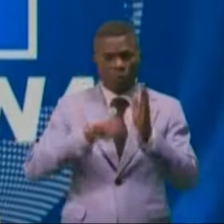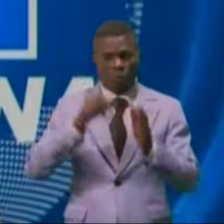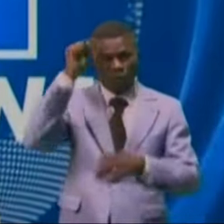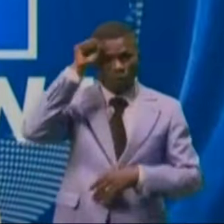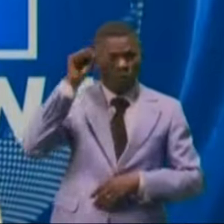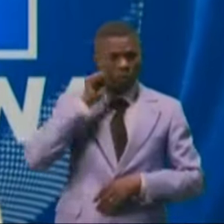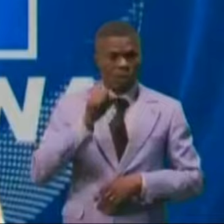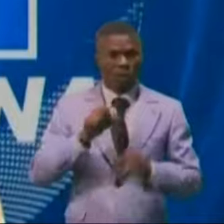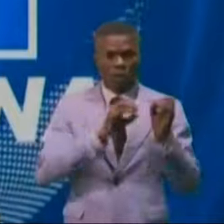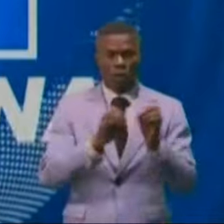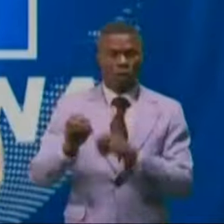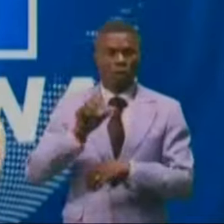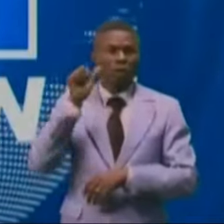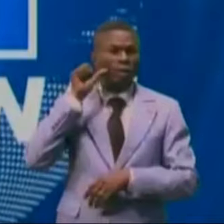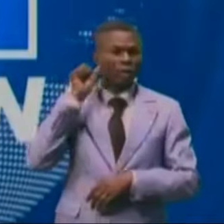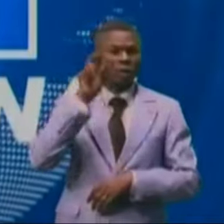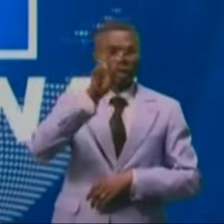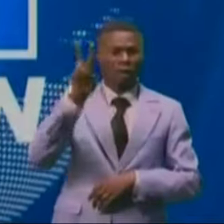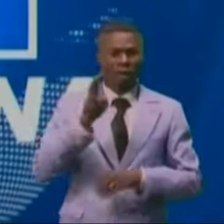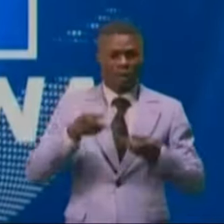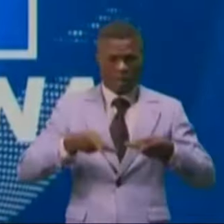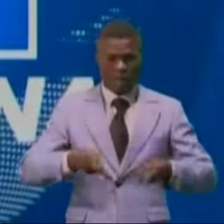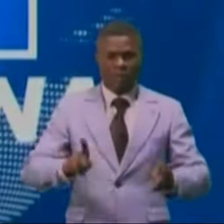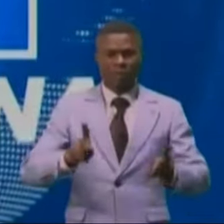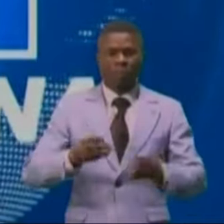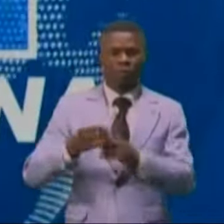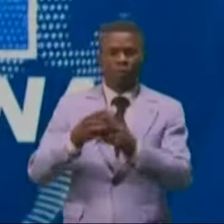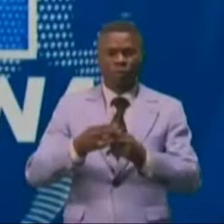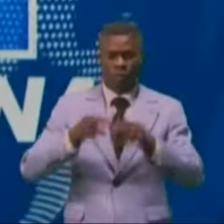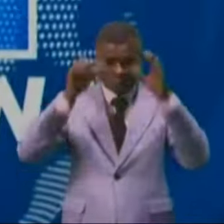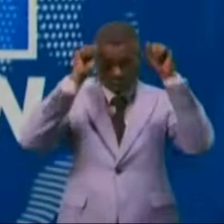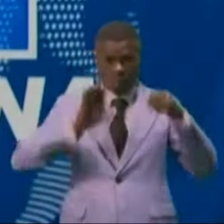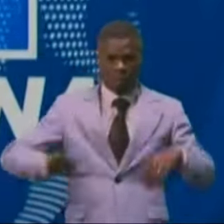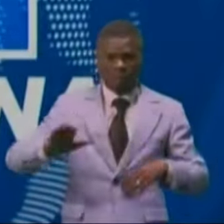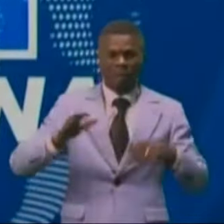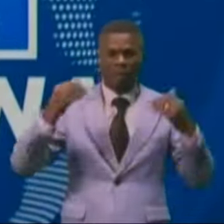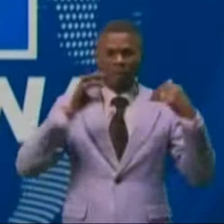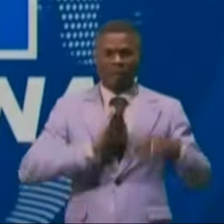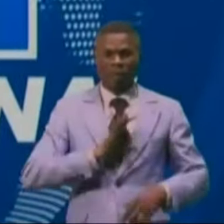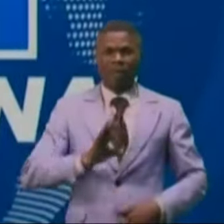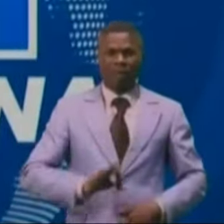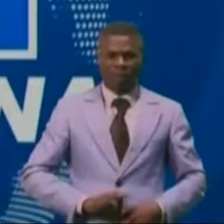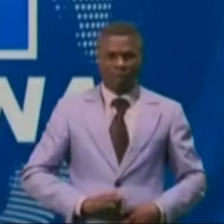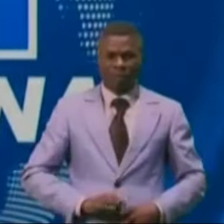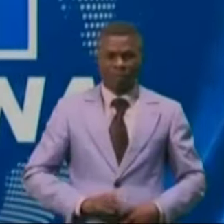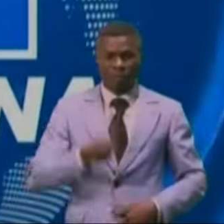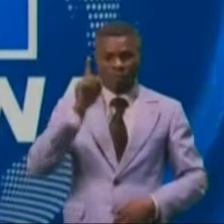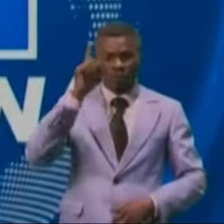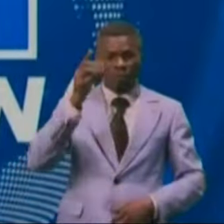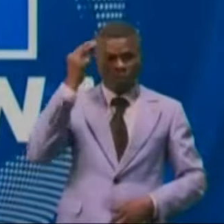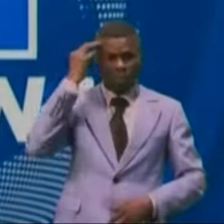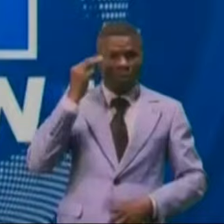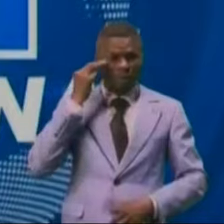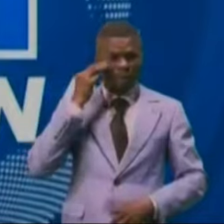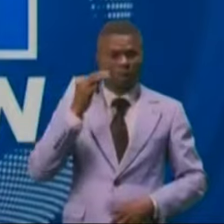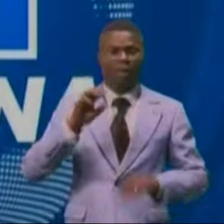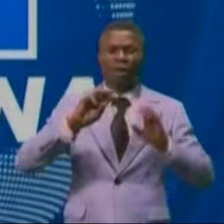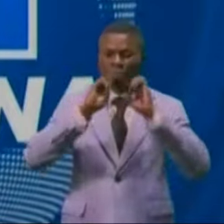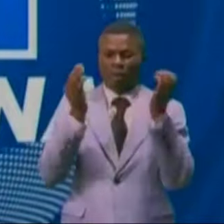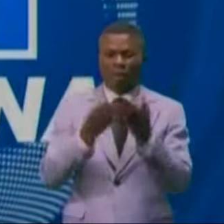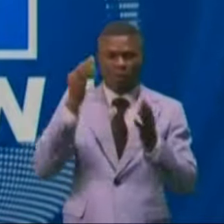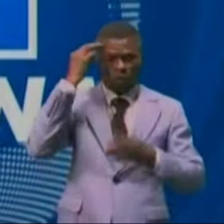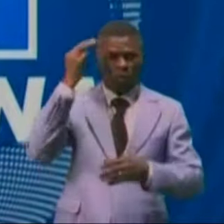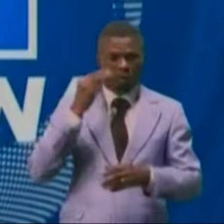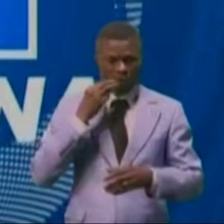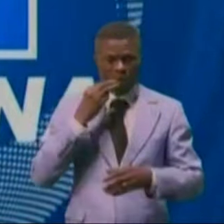tenu vendredi sous la présidence du chef de l'État congolais, Félix Tshisekedi. La première ministre et son équipe ont une